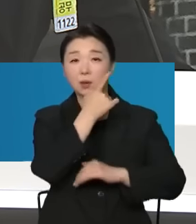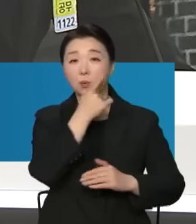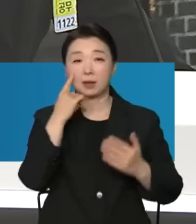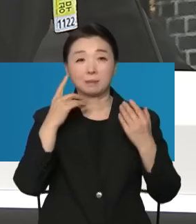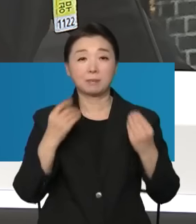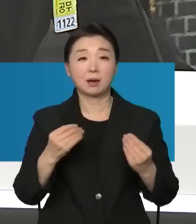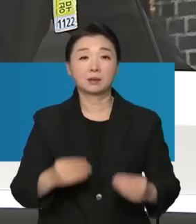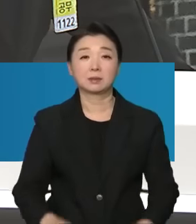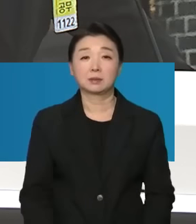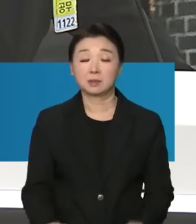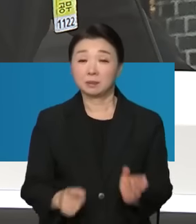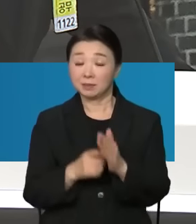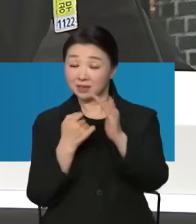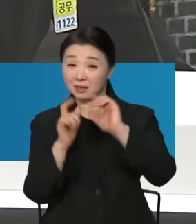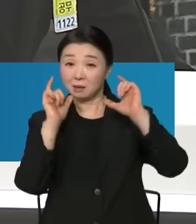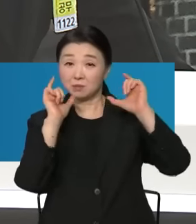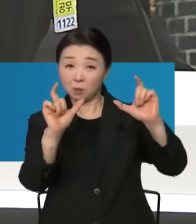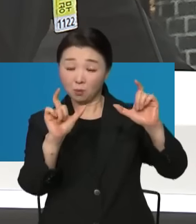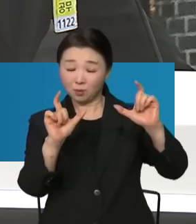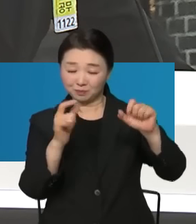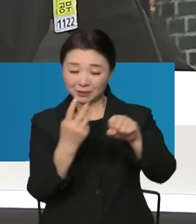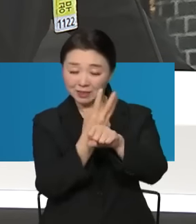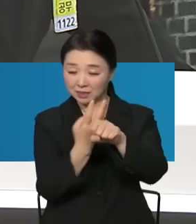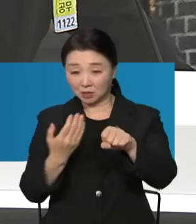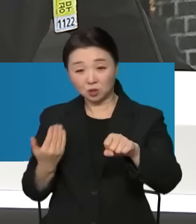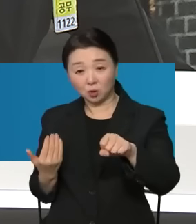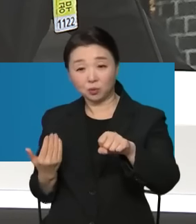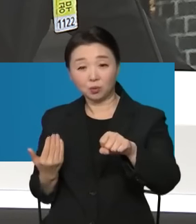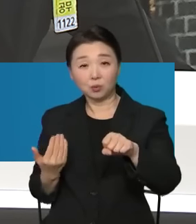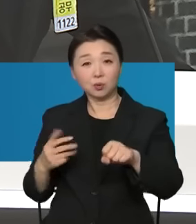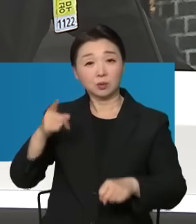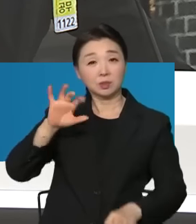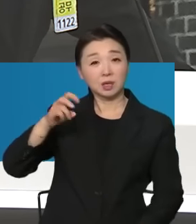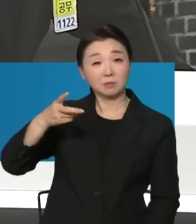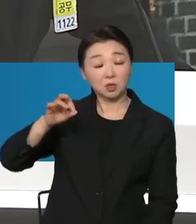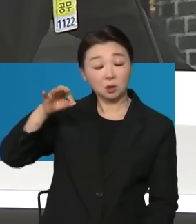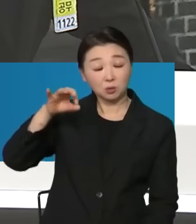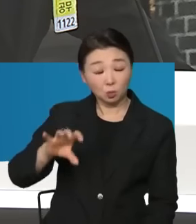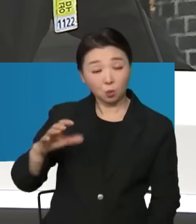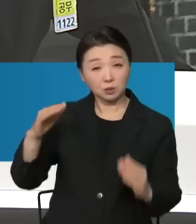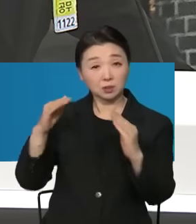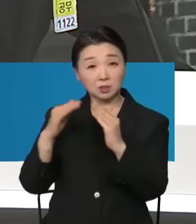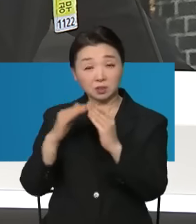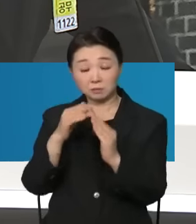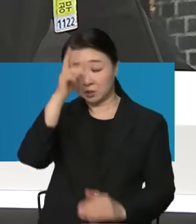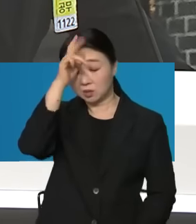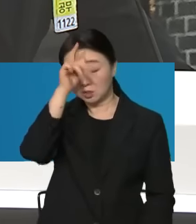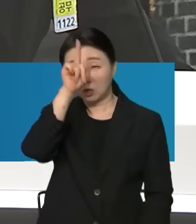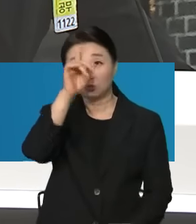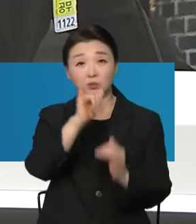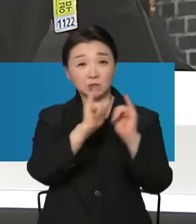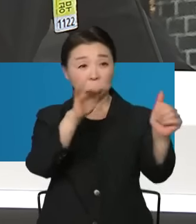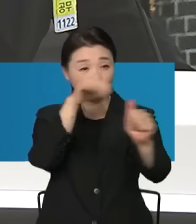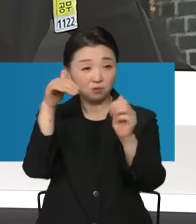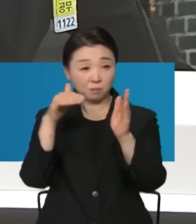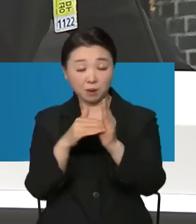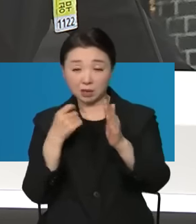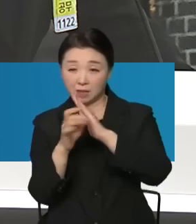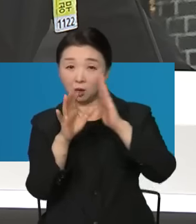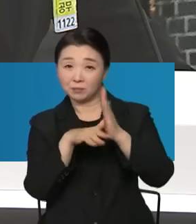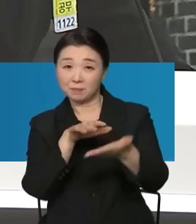있습니다. 비상계엄을 선포하기 3시간 전 삼청동 안가로 경찰 수뇌부를 불러 계엄 시에 장악할